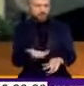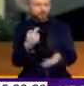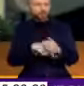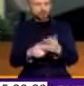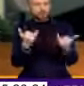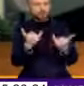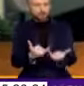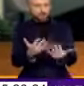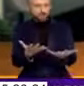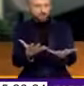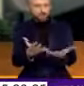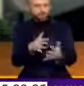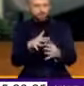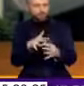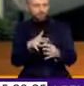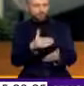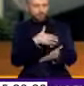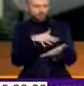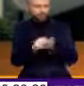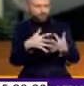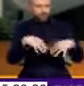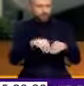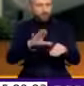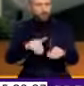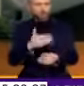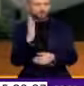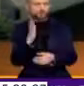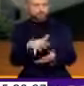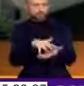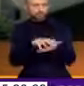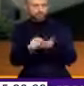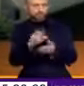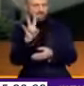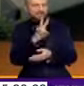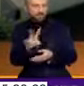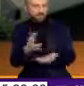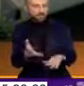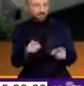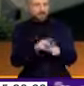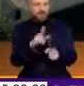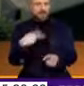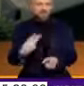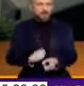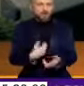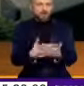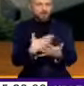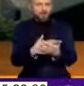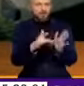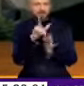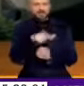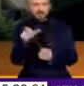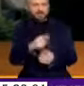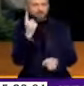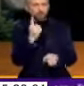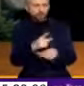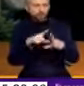що зараз іде наступ на інститут сім'ї, а потім піде наступ на інститут релігії церкви. Так як Франція, наприклад, християнам забороняється